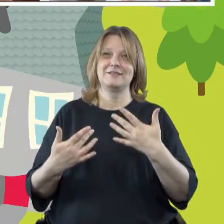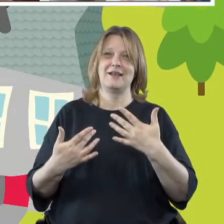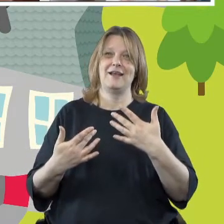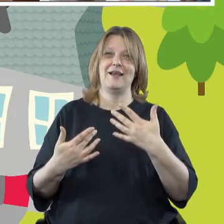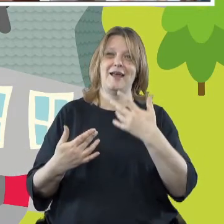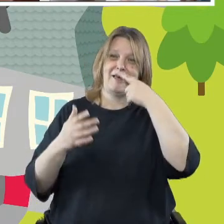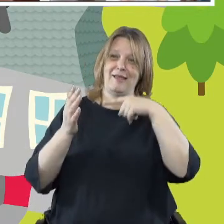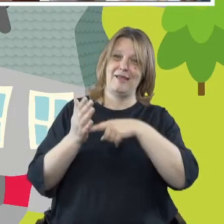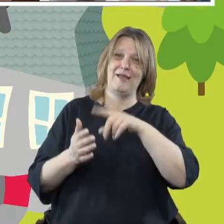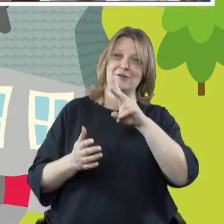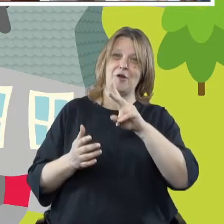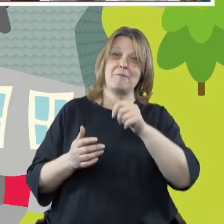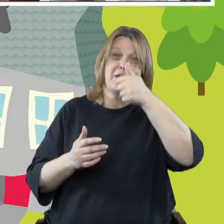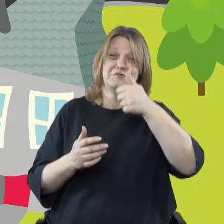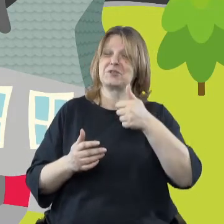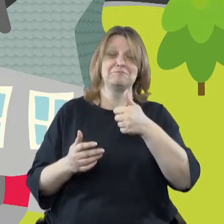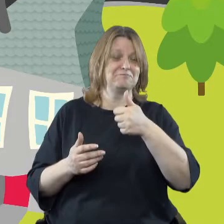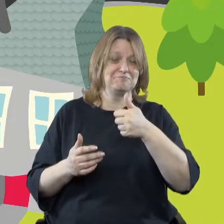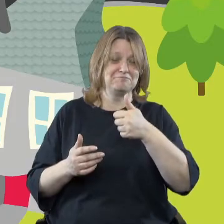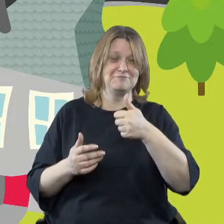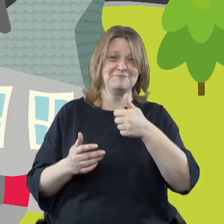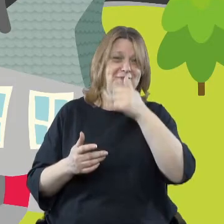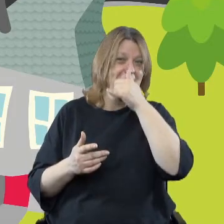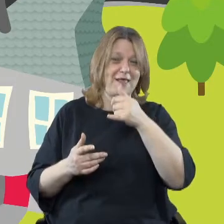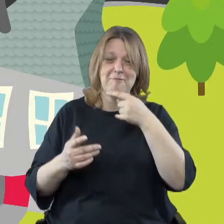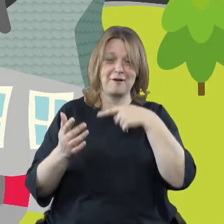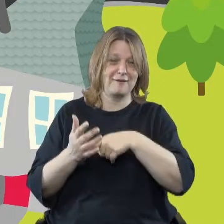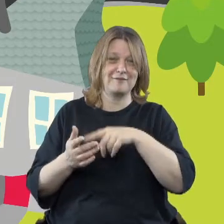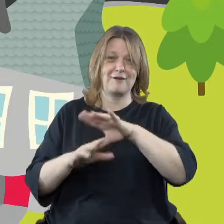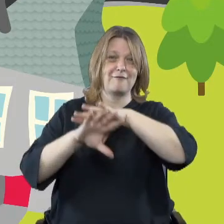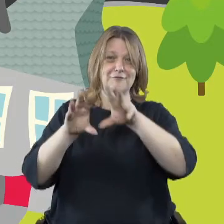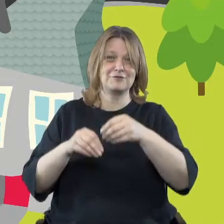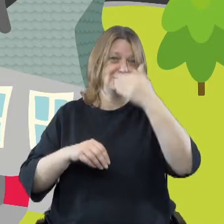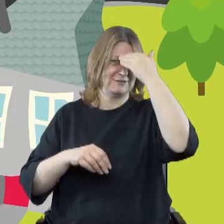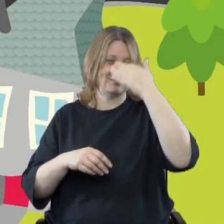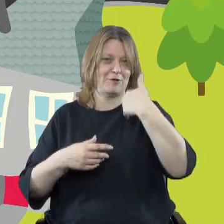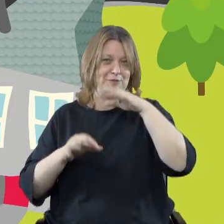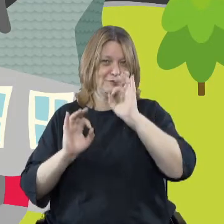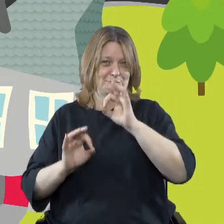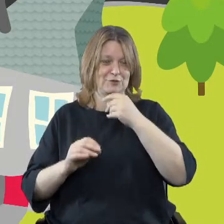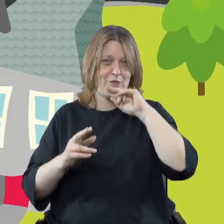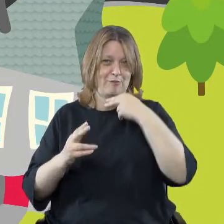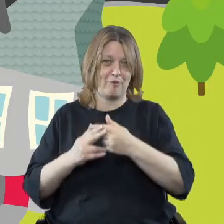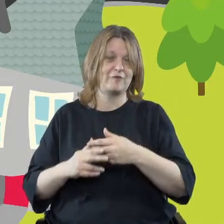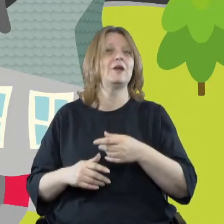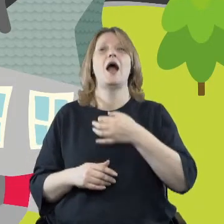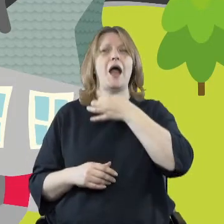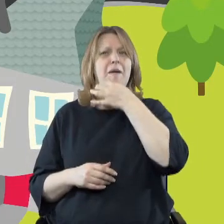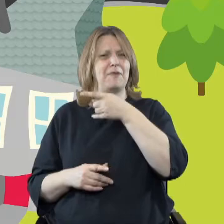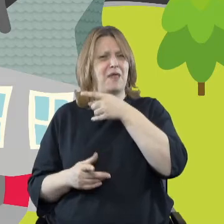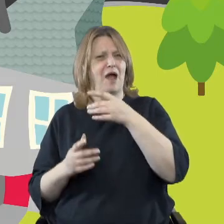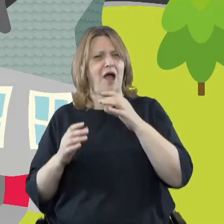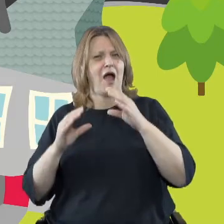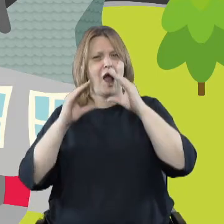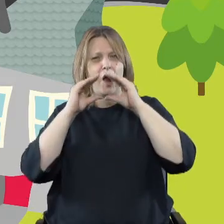pierwsza się zgłosiła. A tu wszystkie dzieci wiedzą, znają odpowiedź na to pytanie. Czy krokodylek Tirek przypadkiem nie podpowiadał